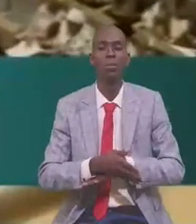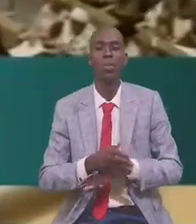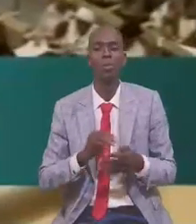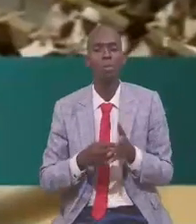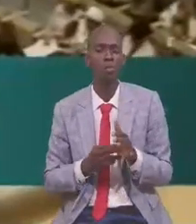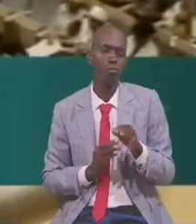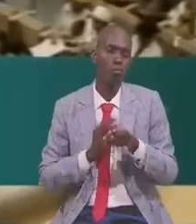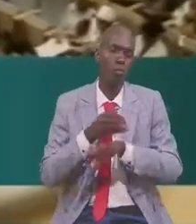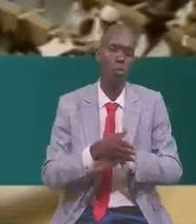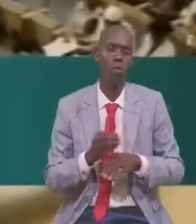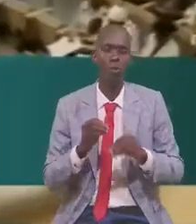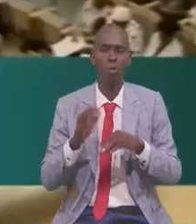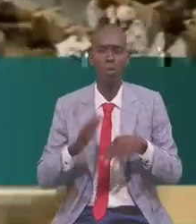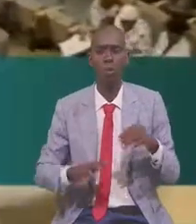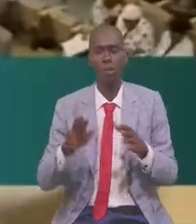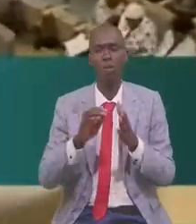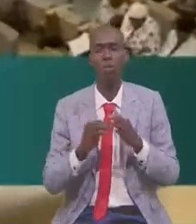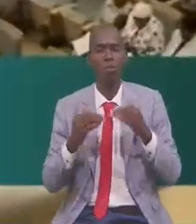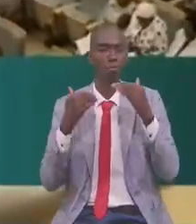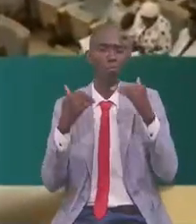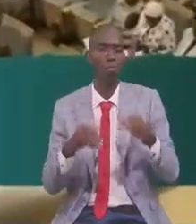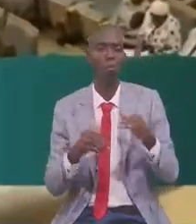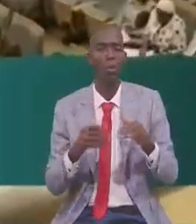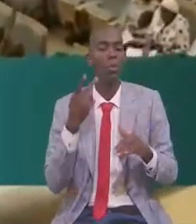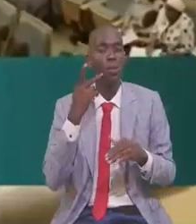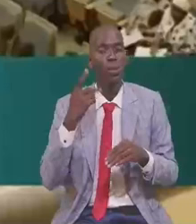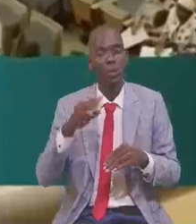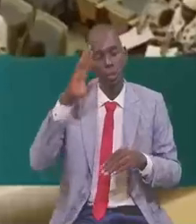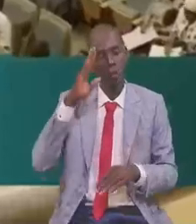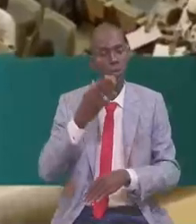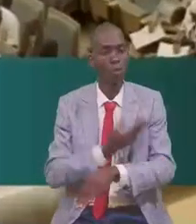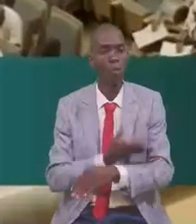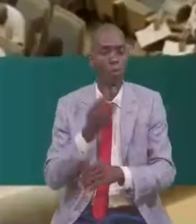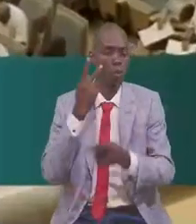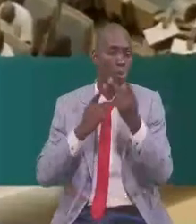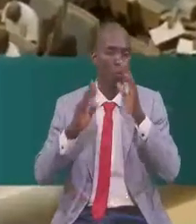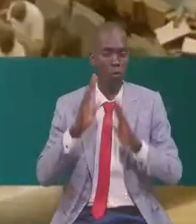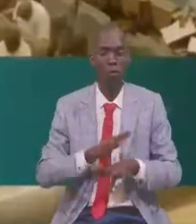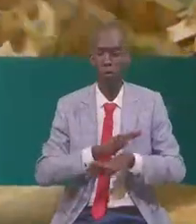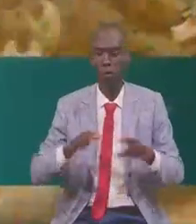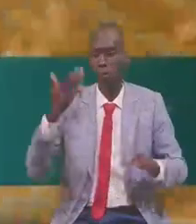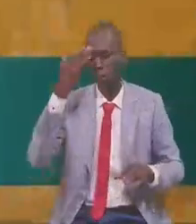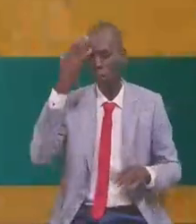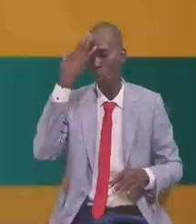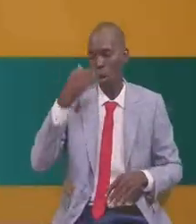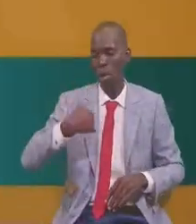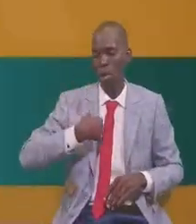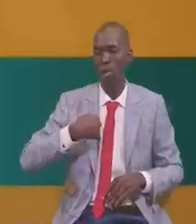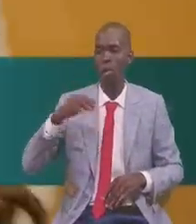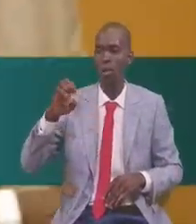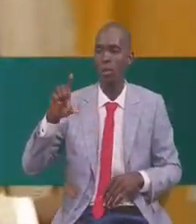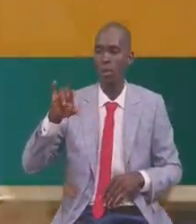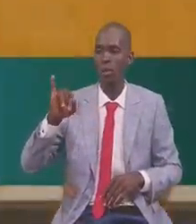Les fils des prophètes ne savaient pas pourquoi je suis Élie de